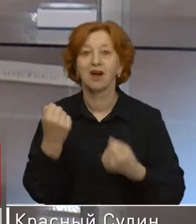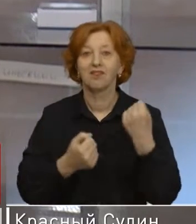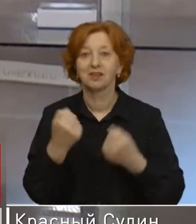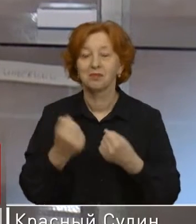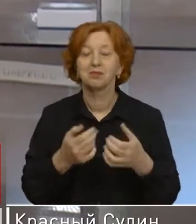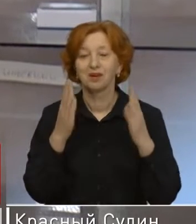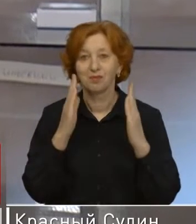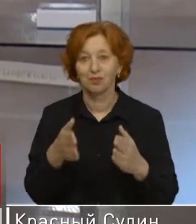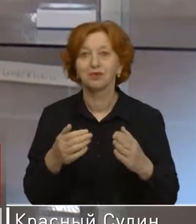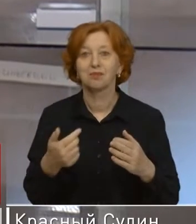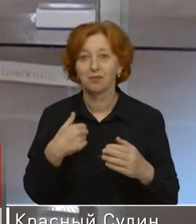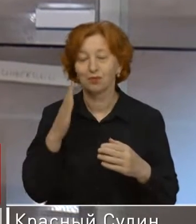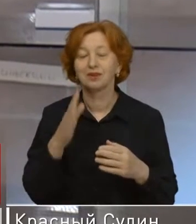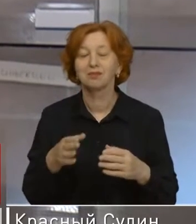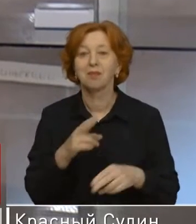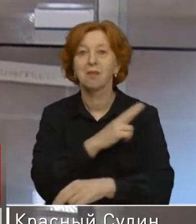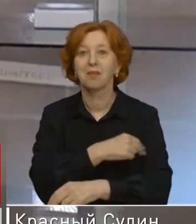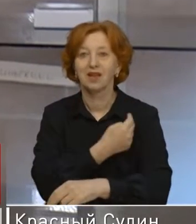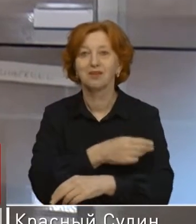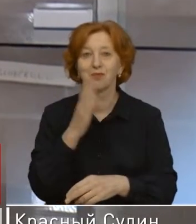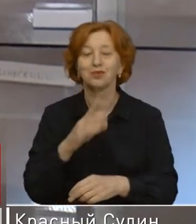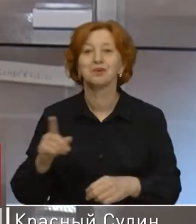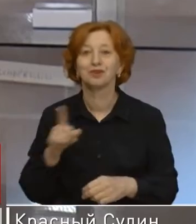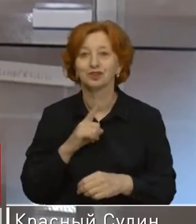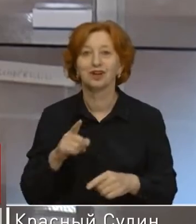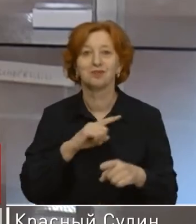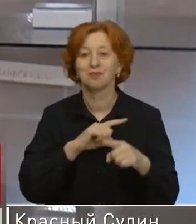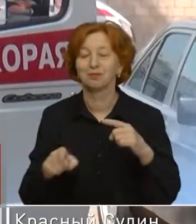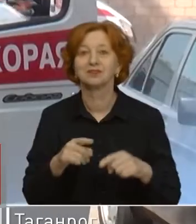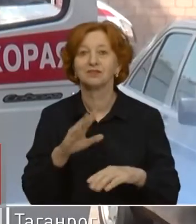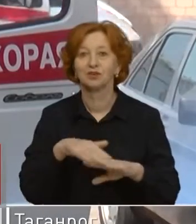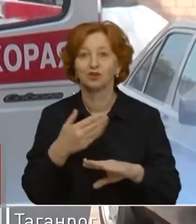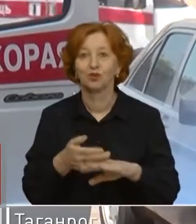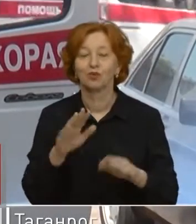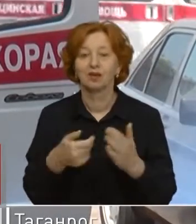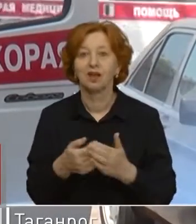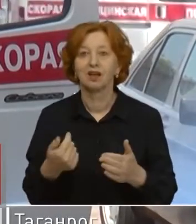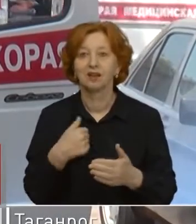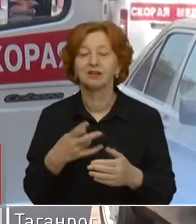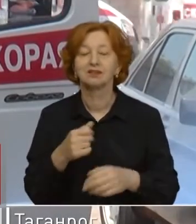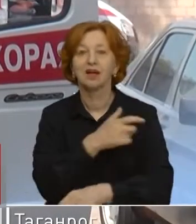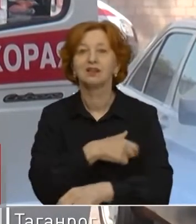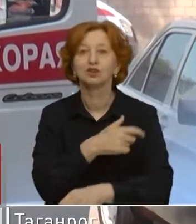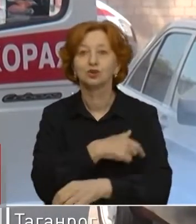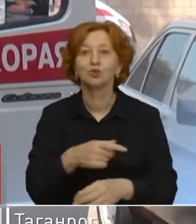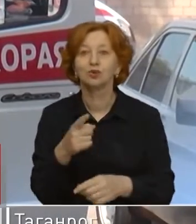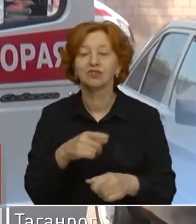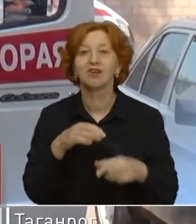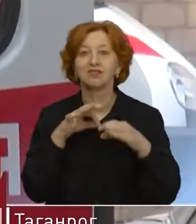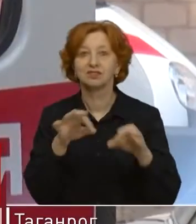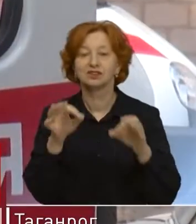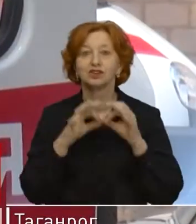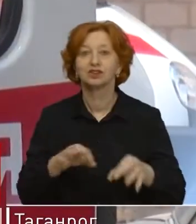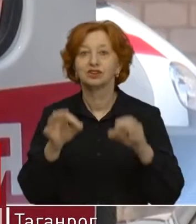автомобиле мы дождемся медиков в любую минуту, трудную для нас. На дежурство в скорой медицинской помощи скоро заступят